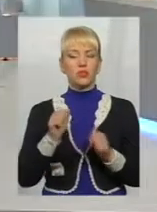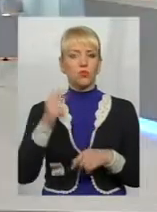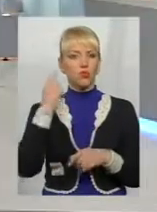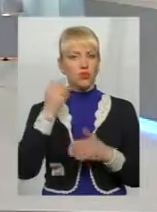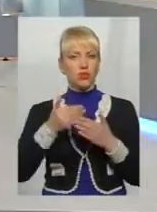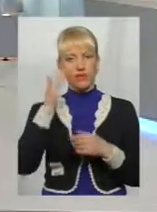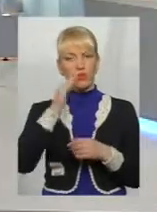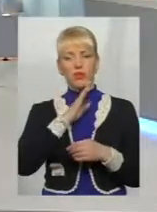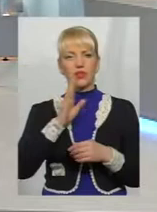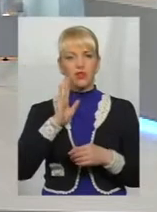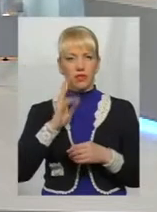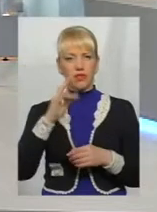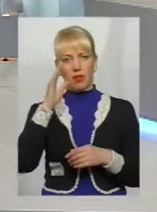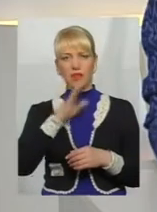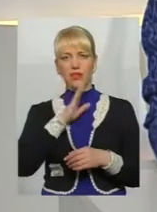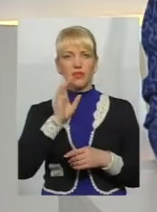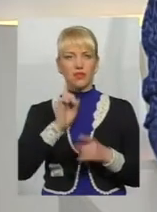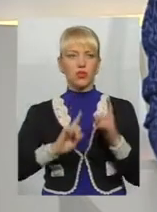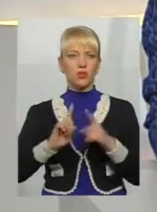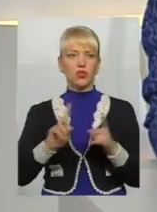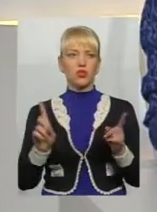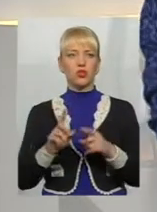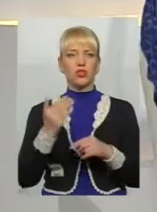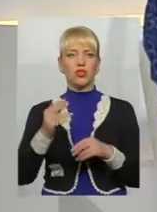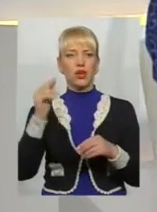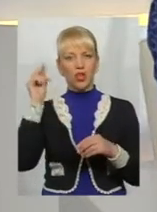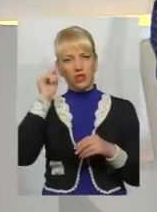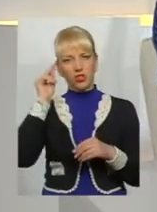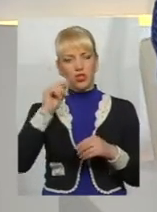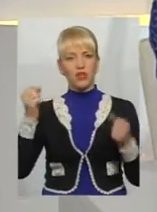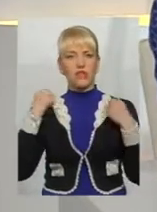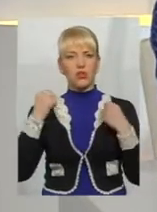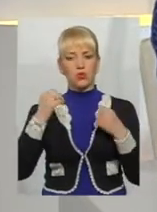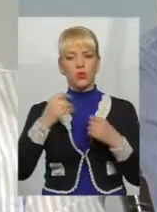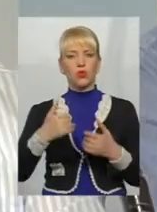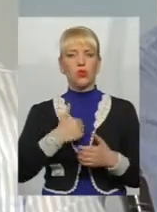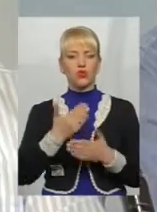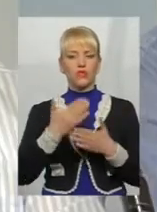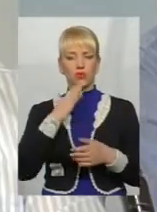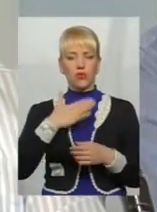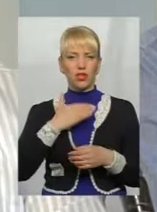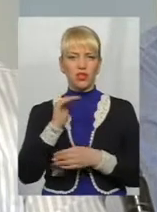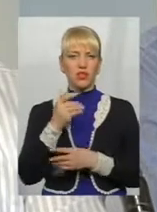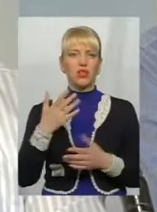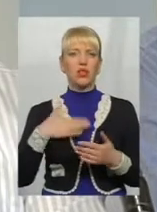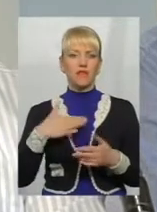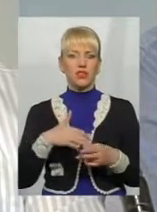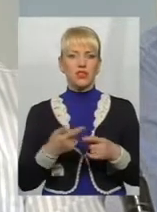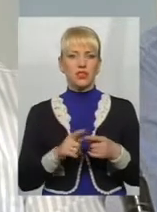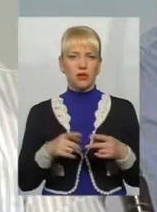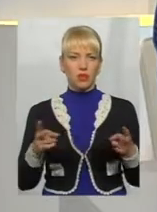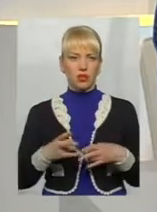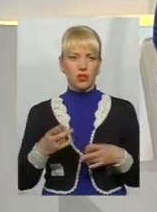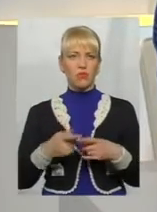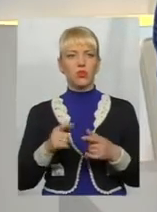сама і мама від на батьківських зборах, господи, що ж ті вчителі фізкультури хочуть від моєї дитини? Навіщо це потрібно? Ну, є таке.